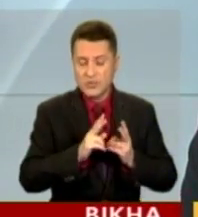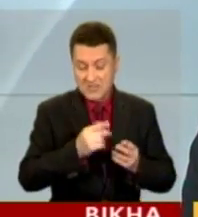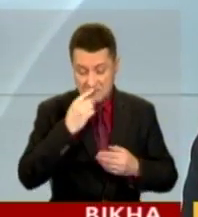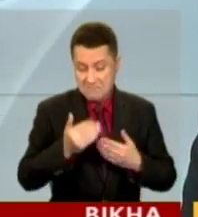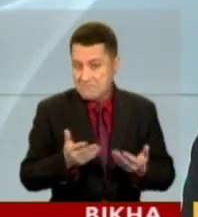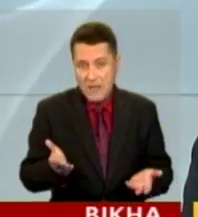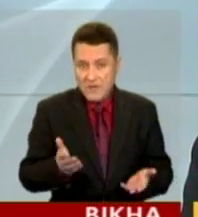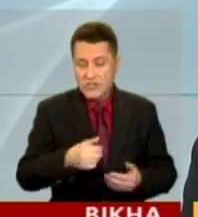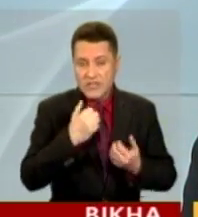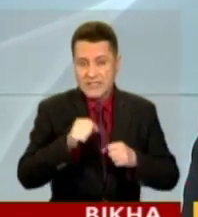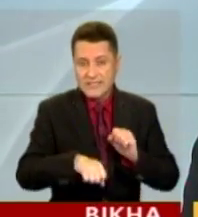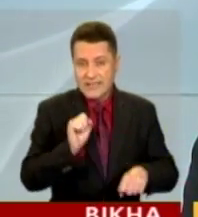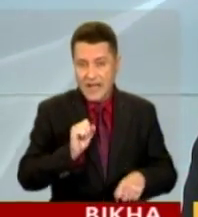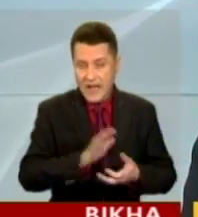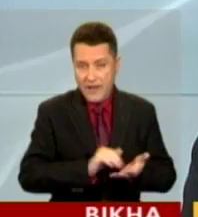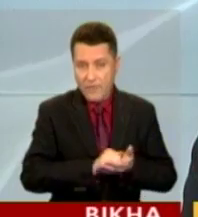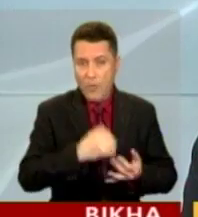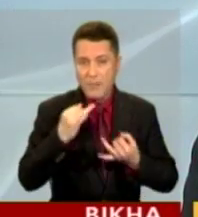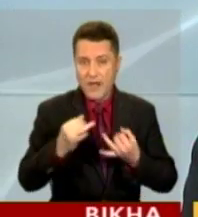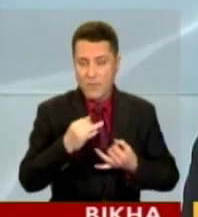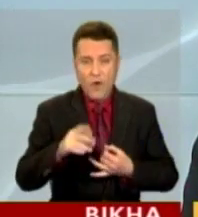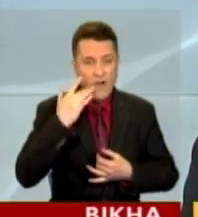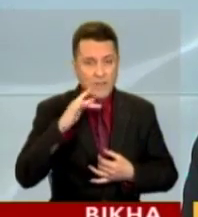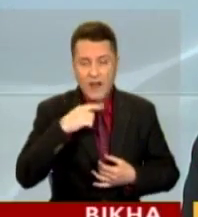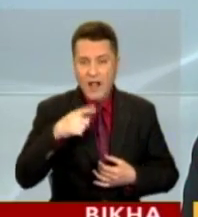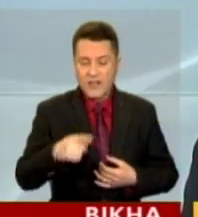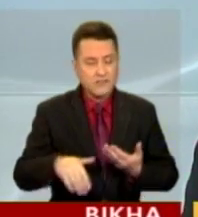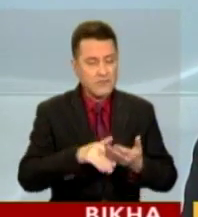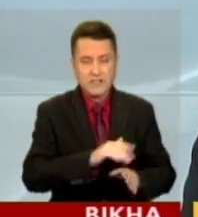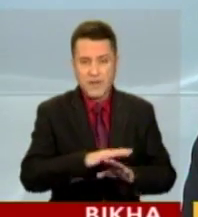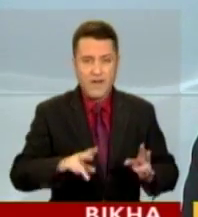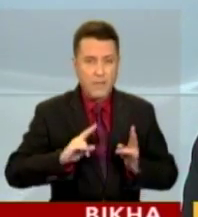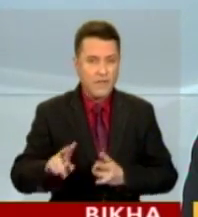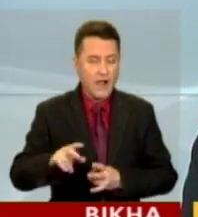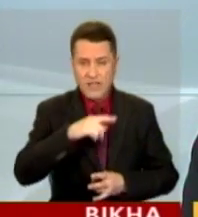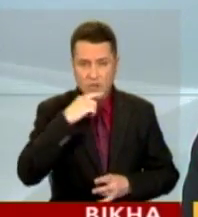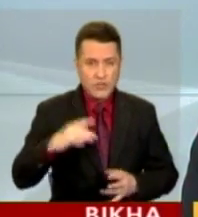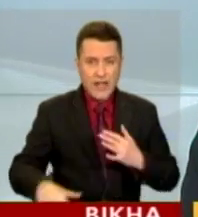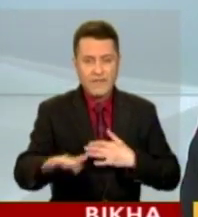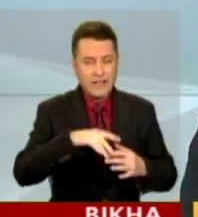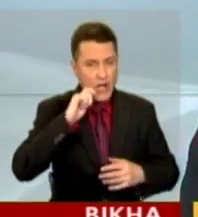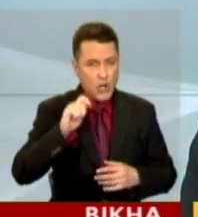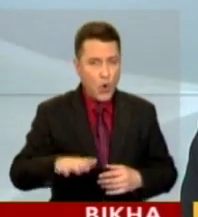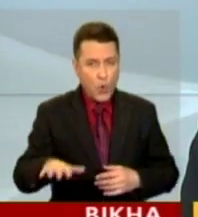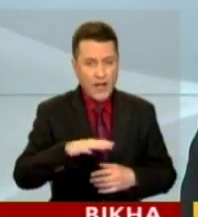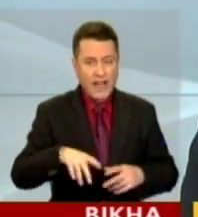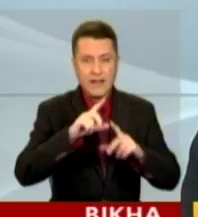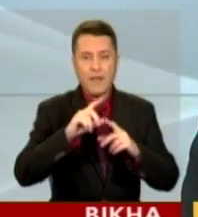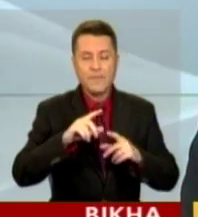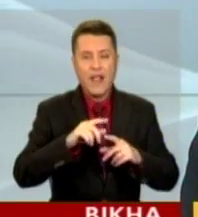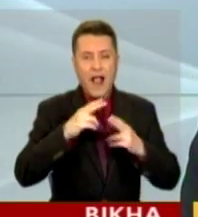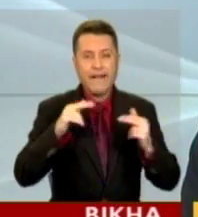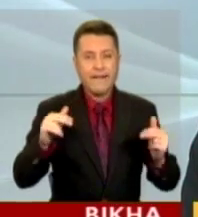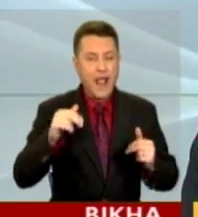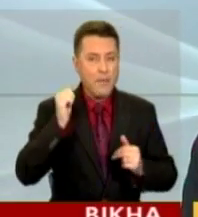зриву. Білий Дім каже, перемовам аж ніяк не сприяють збройні провокації росіян на теренах України. Кремль у зриві